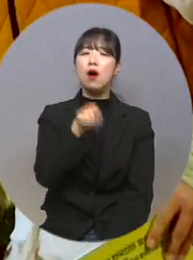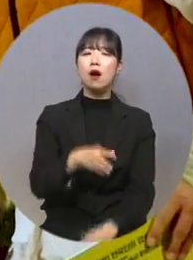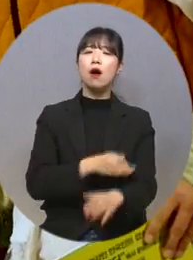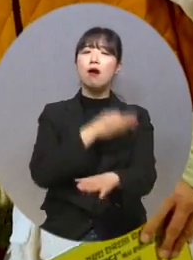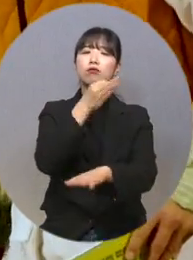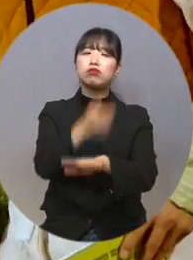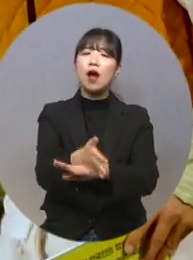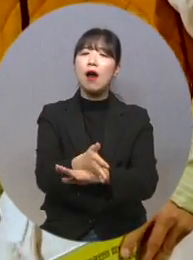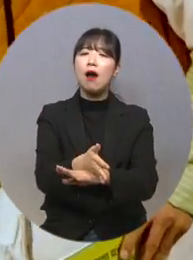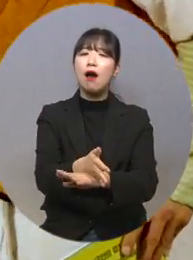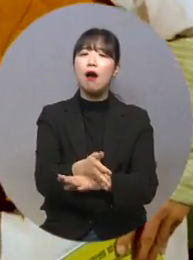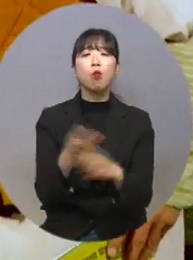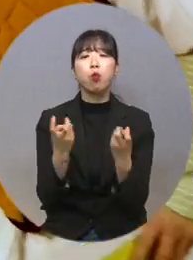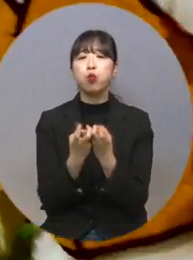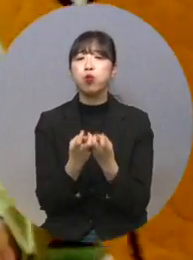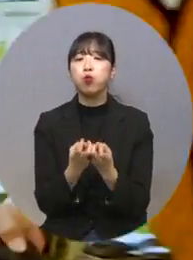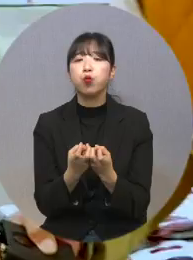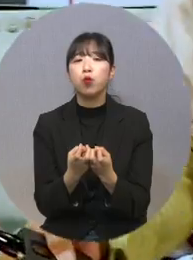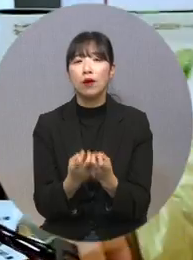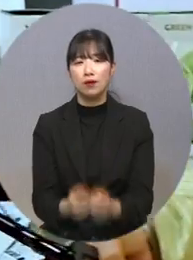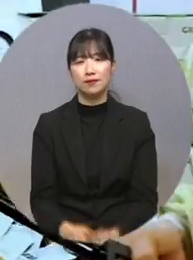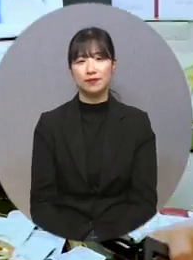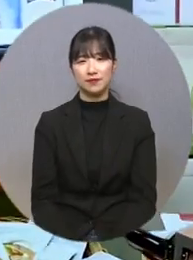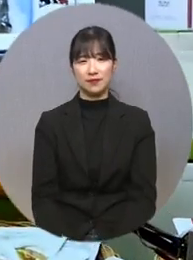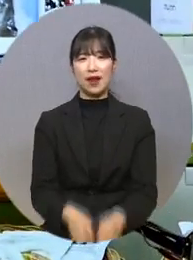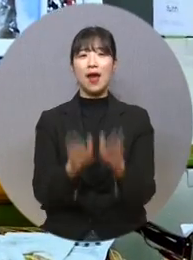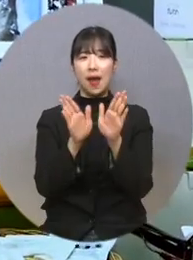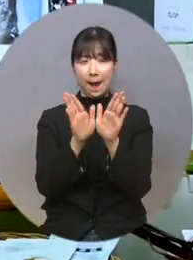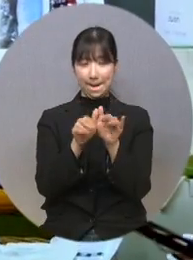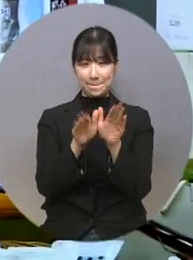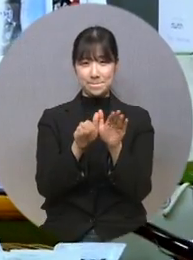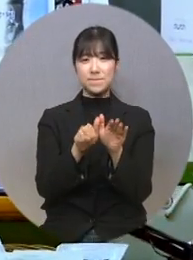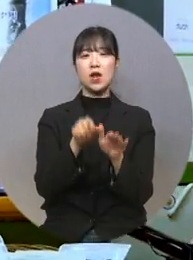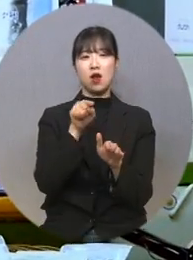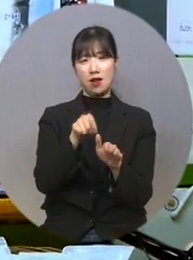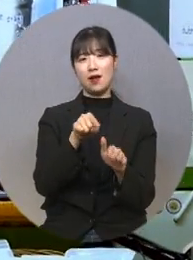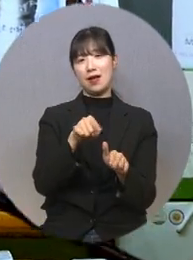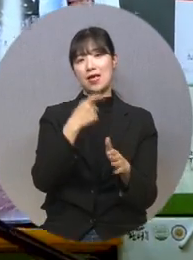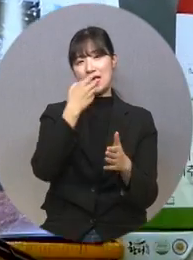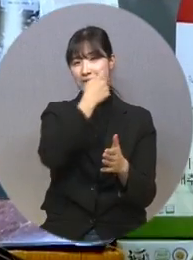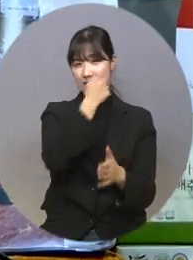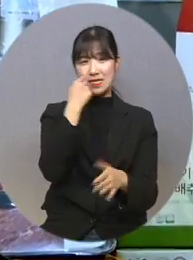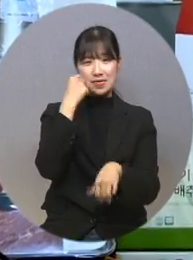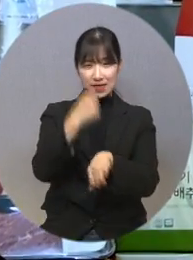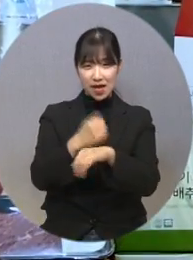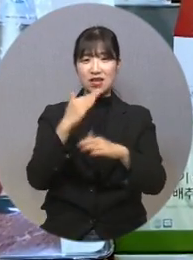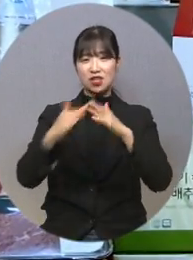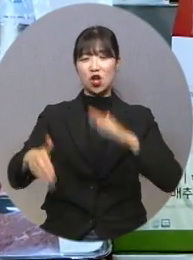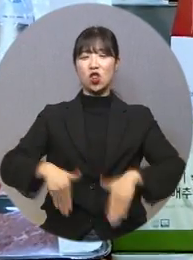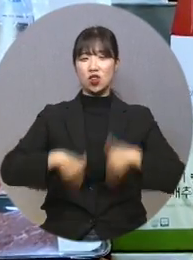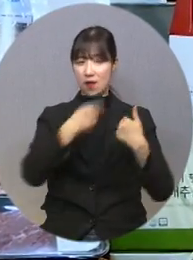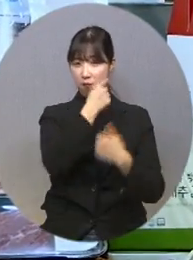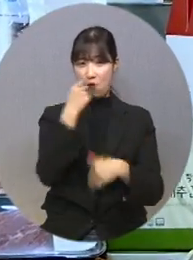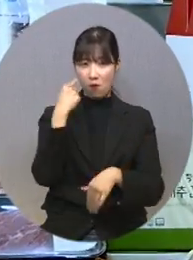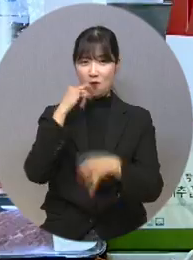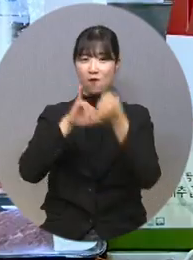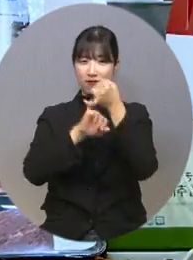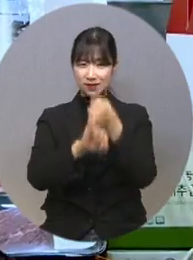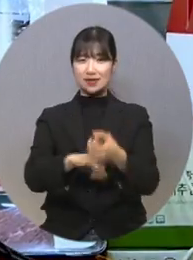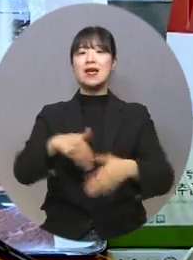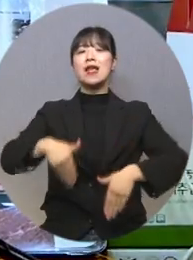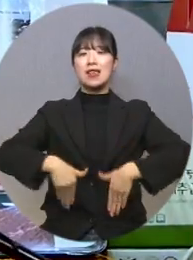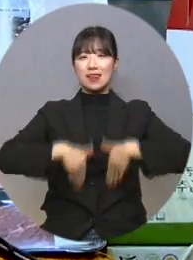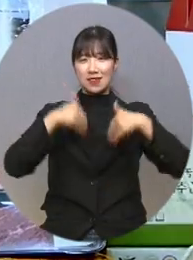그리고 우렁 새치쌀 이거 어디서 구매할 수 있나요? 네, 한평군이 인증을 하고 또 전라남도가 보증하는 이